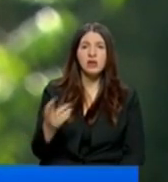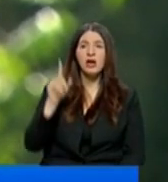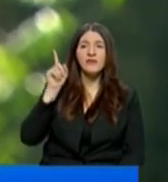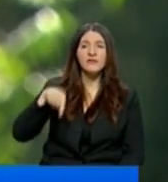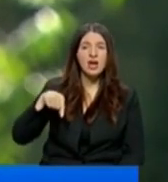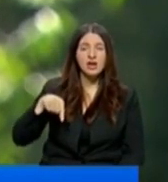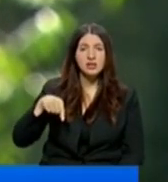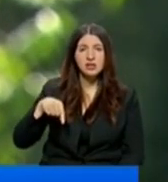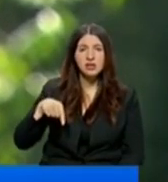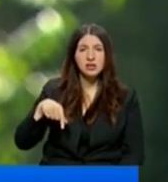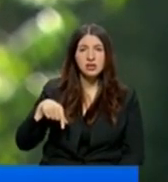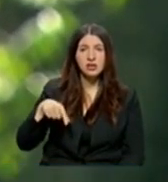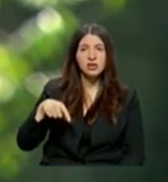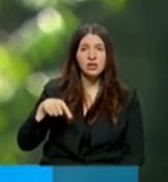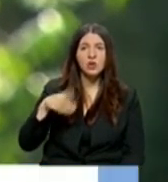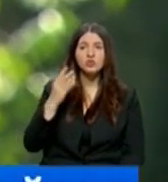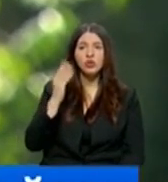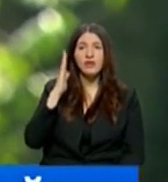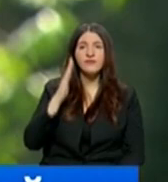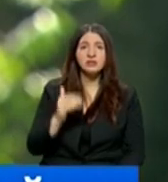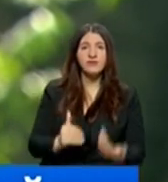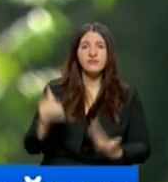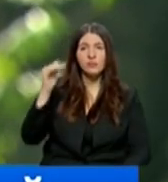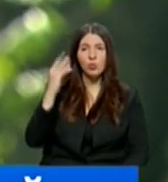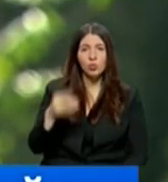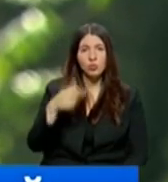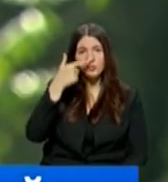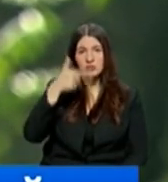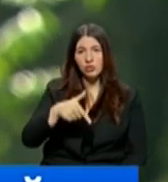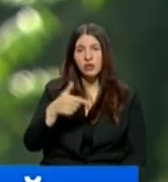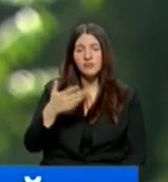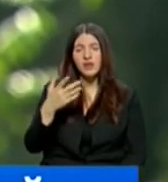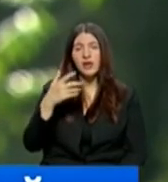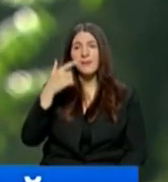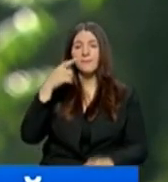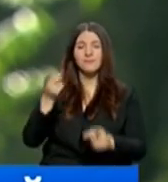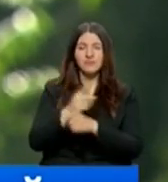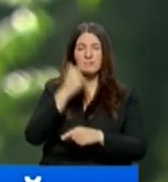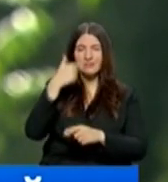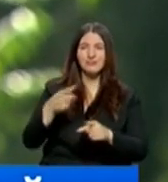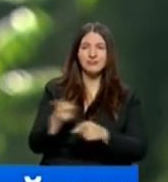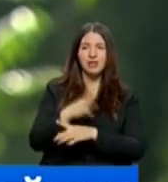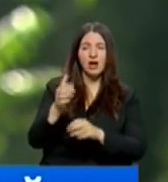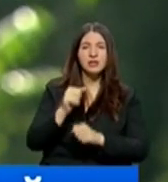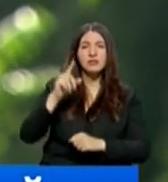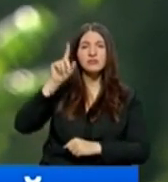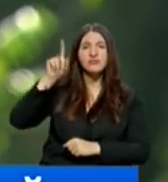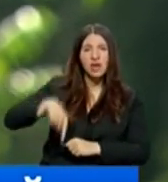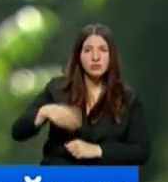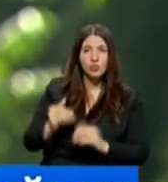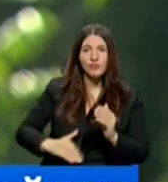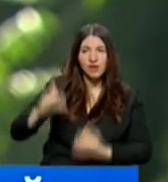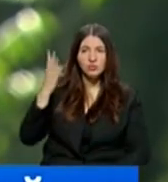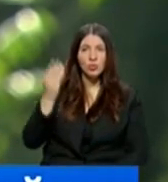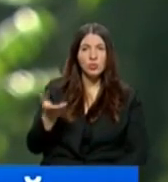Vergi çok daha fazla arttı. Mazottan ve akaryakıttan yani benzinden alınan vergi çok